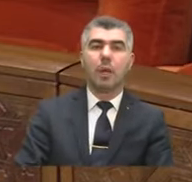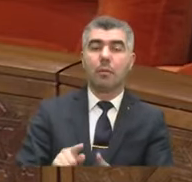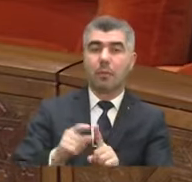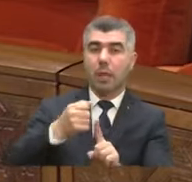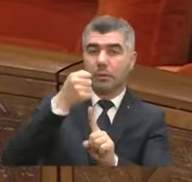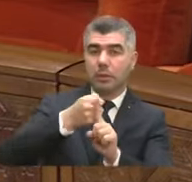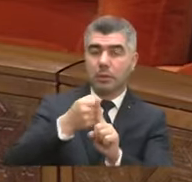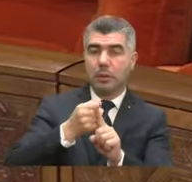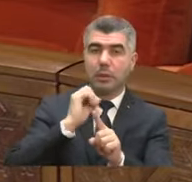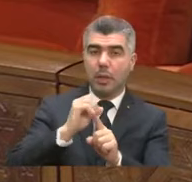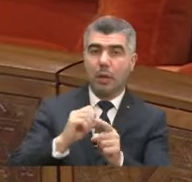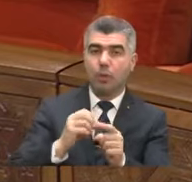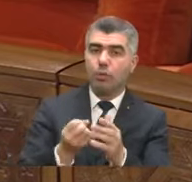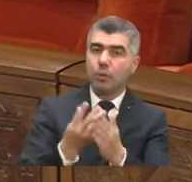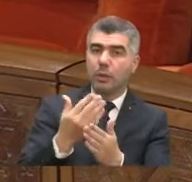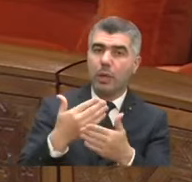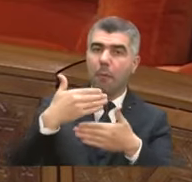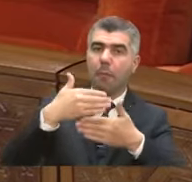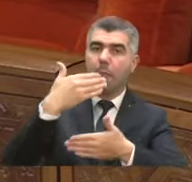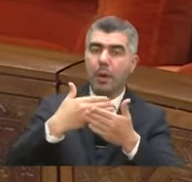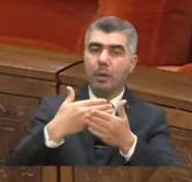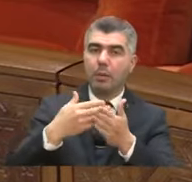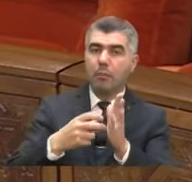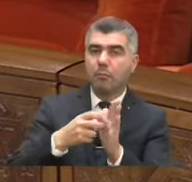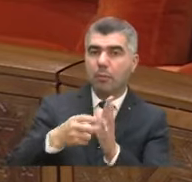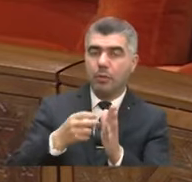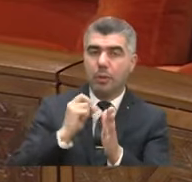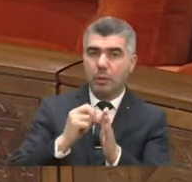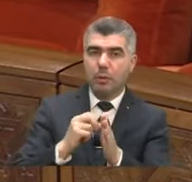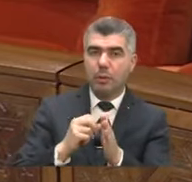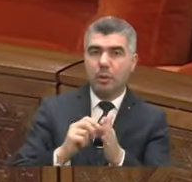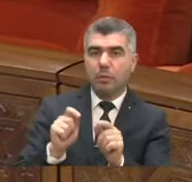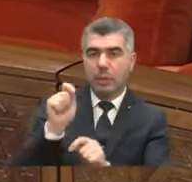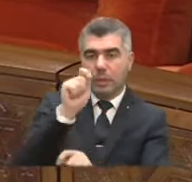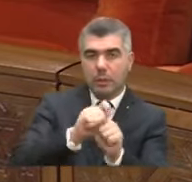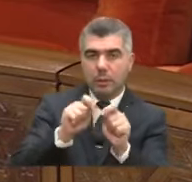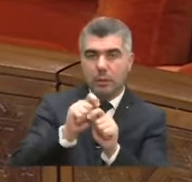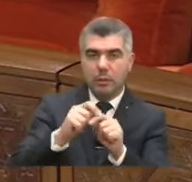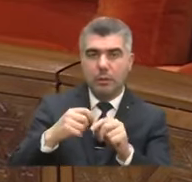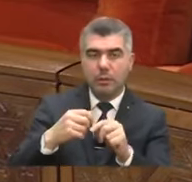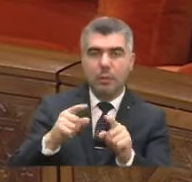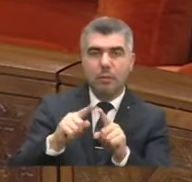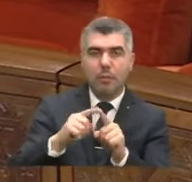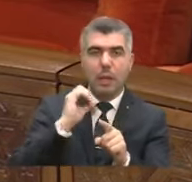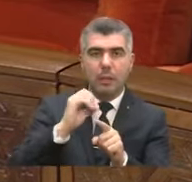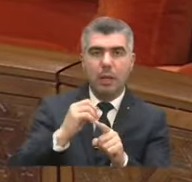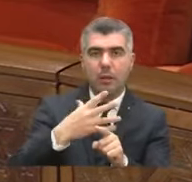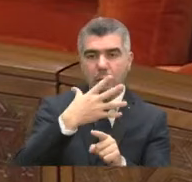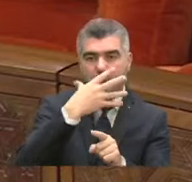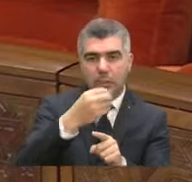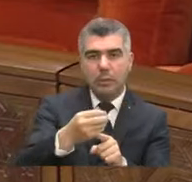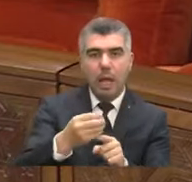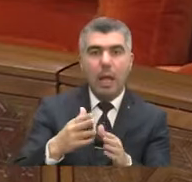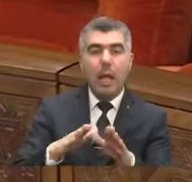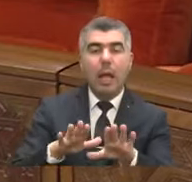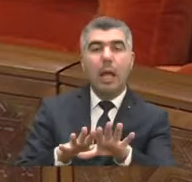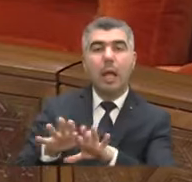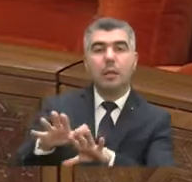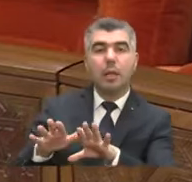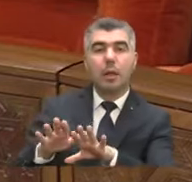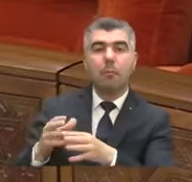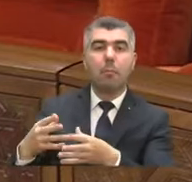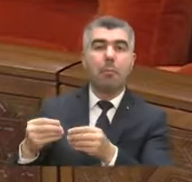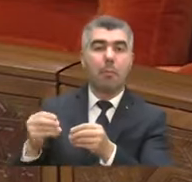إطار تطوير الشبكة السككية بمواصلة إنجاز الدراسات لتمديد الخط السككي الفائق السرعة من أكادير إلى